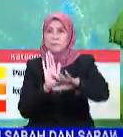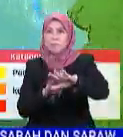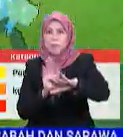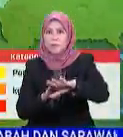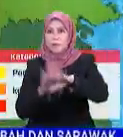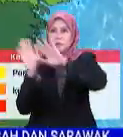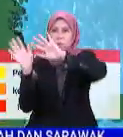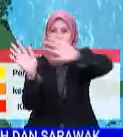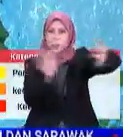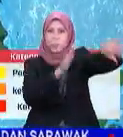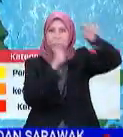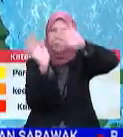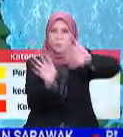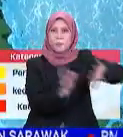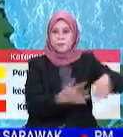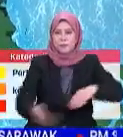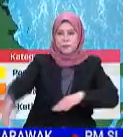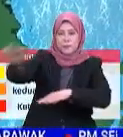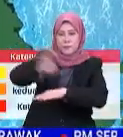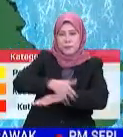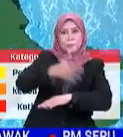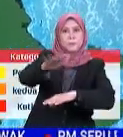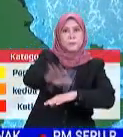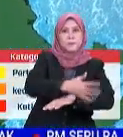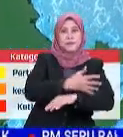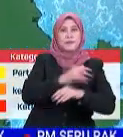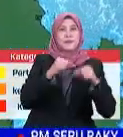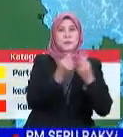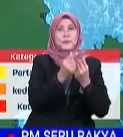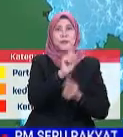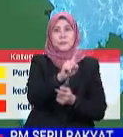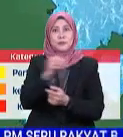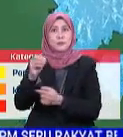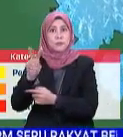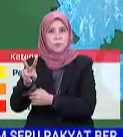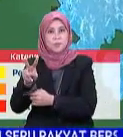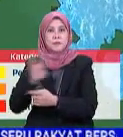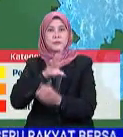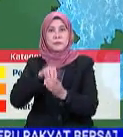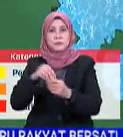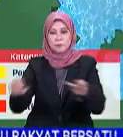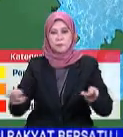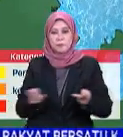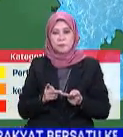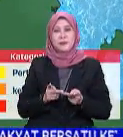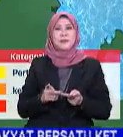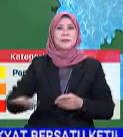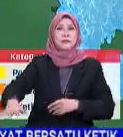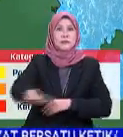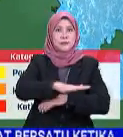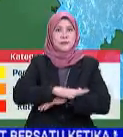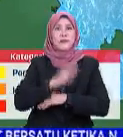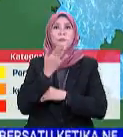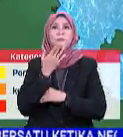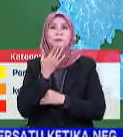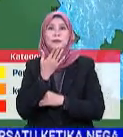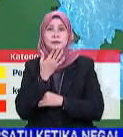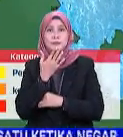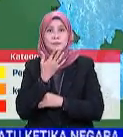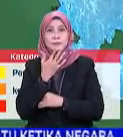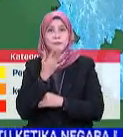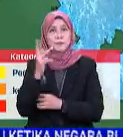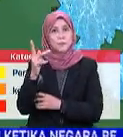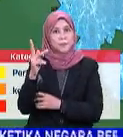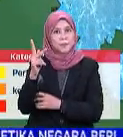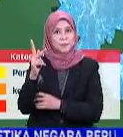amaran angin kencang dan juga laut bergelora. Kategori pertama dan juga kedua melibatkan kawasan perairan yang telah ditandakan dengan